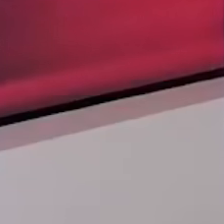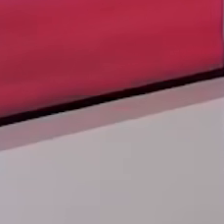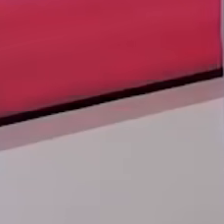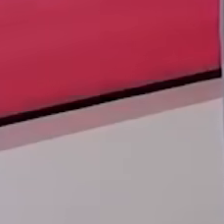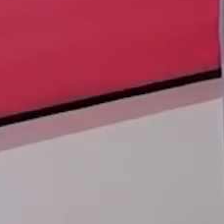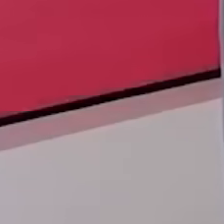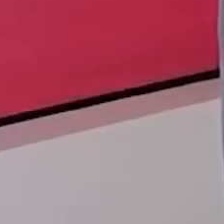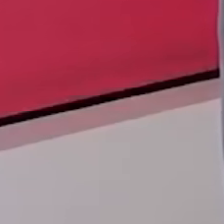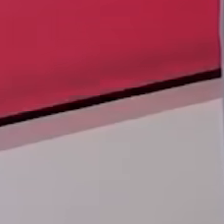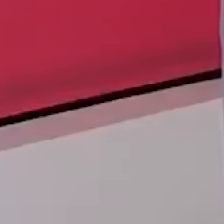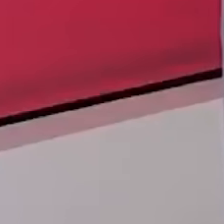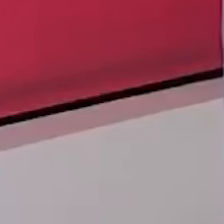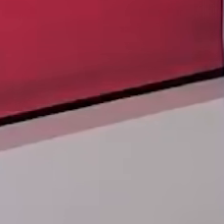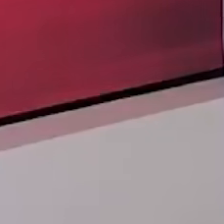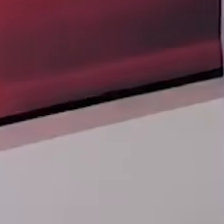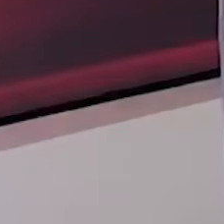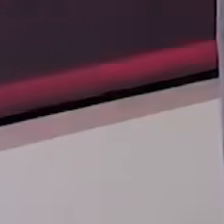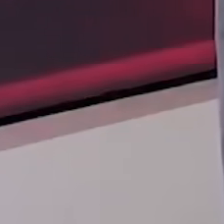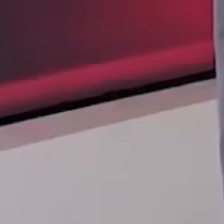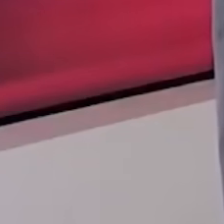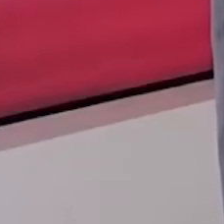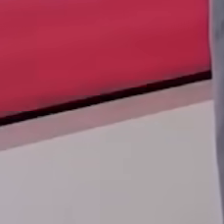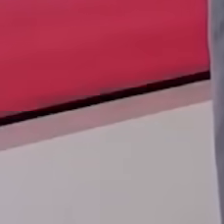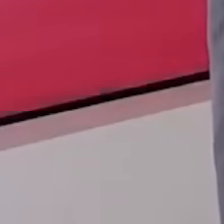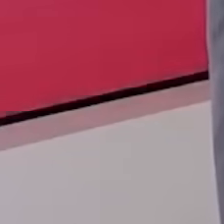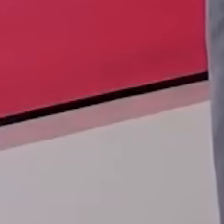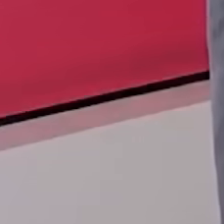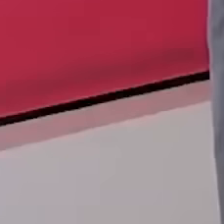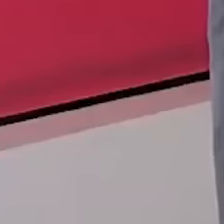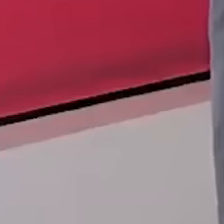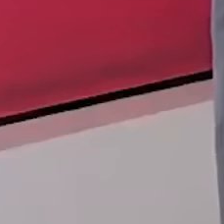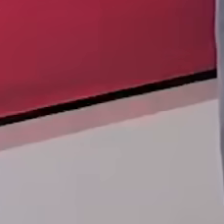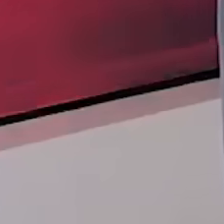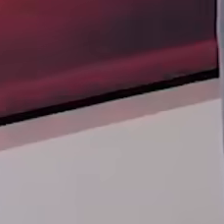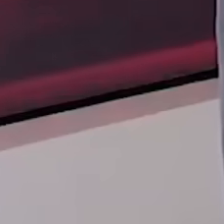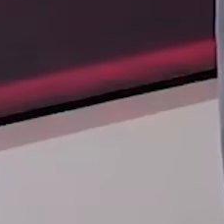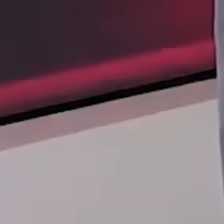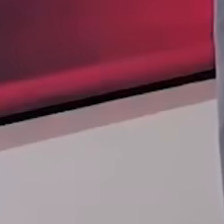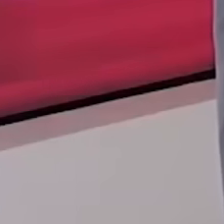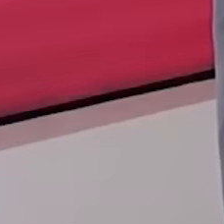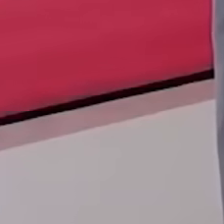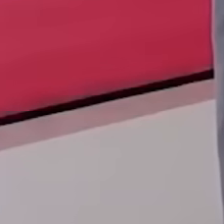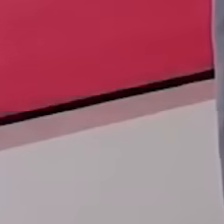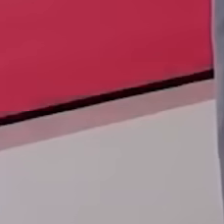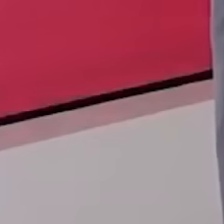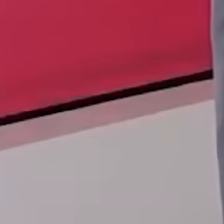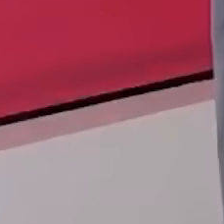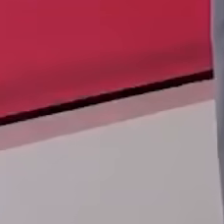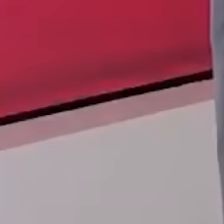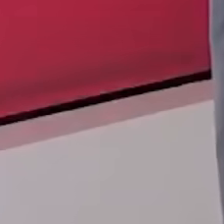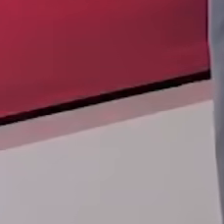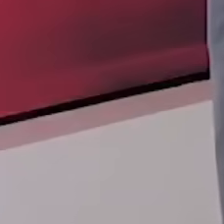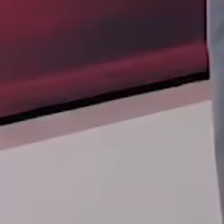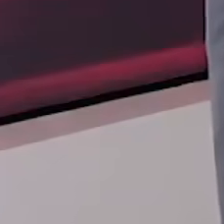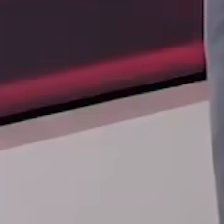mauna ka sa mga balita. Mag-subscribe sa GMA Integrated News sa YouTube. Sa mga kapuso abroad, subaybayan nyo